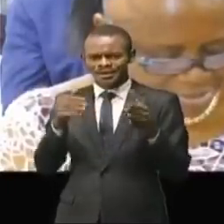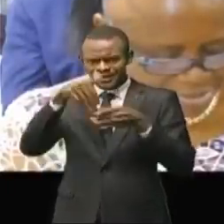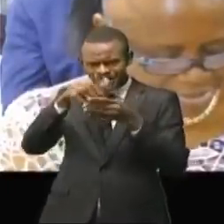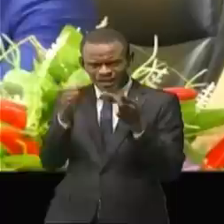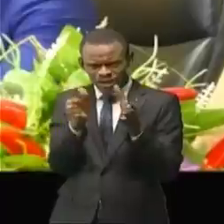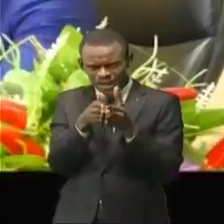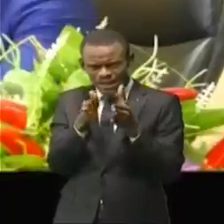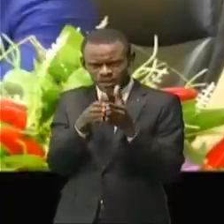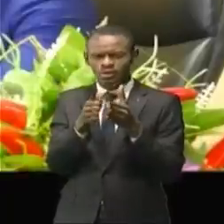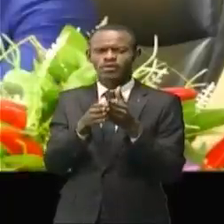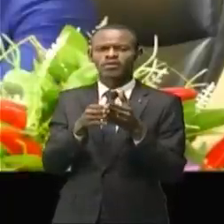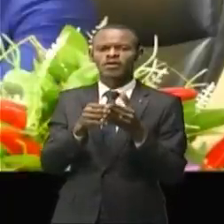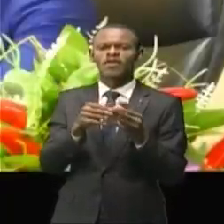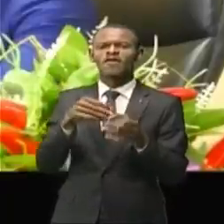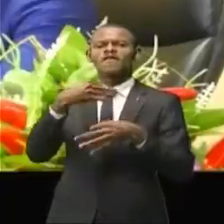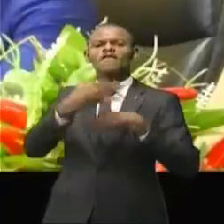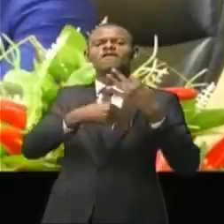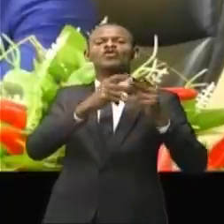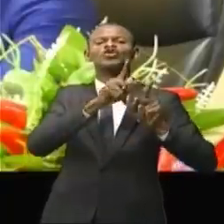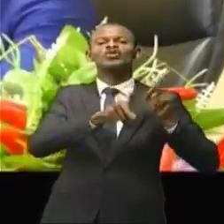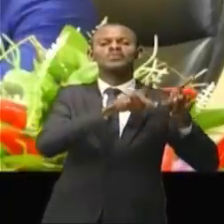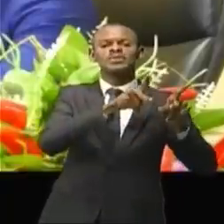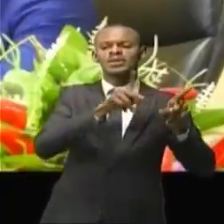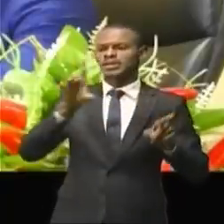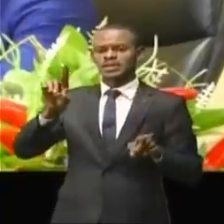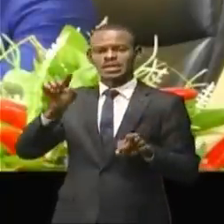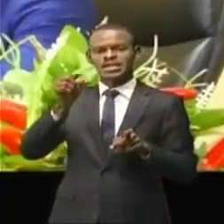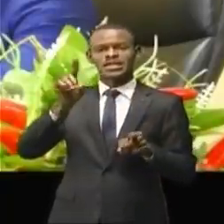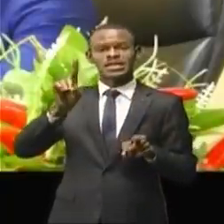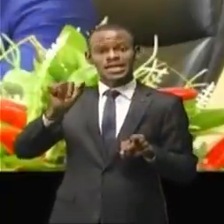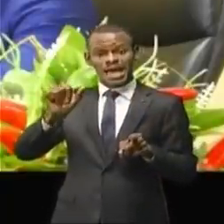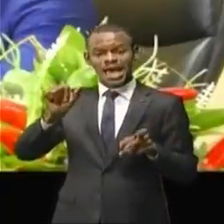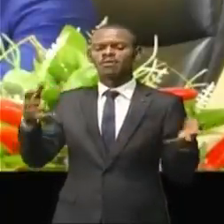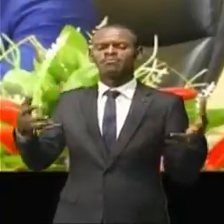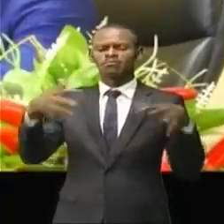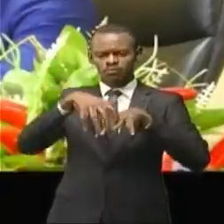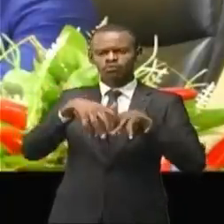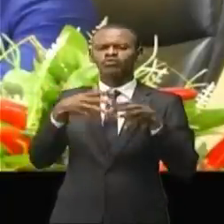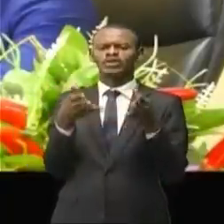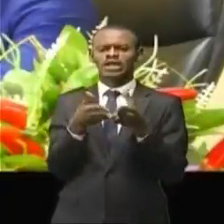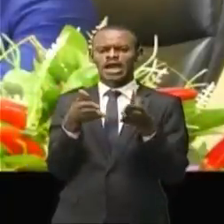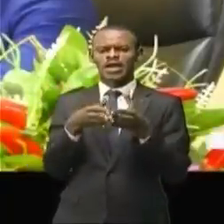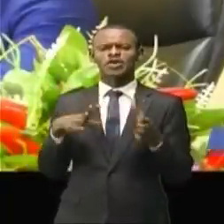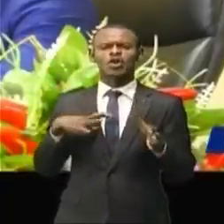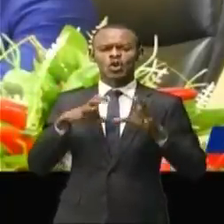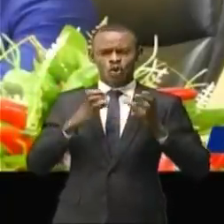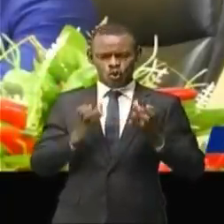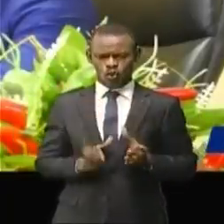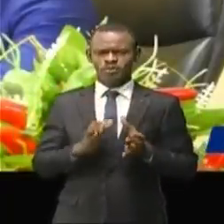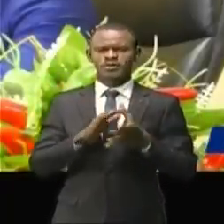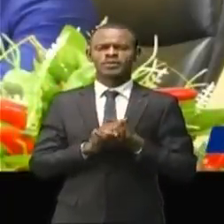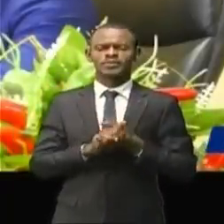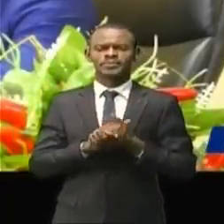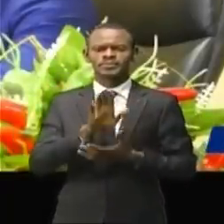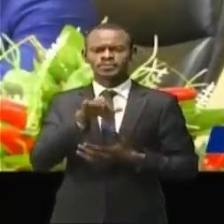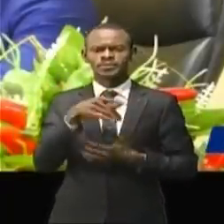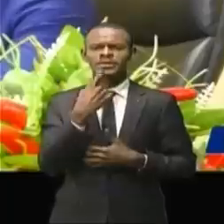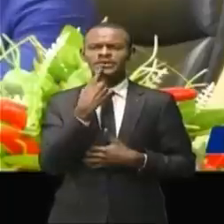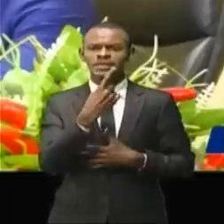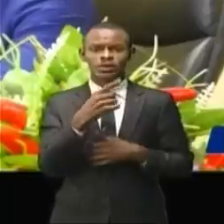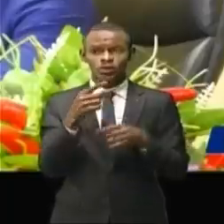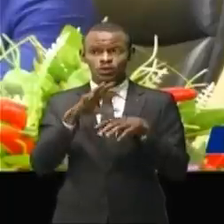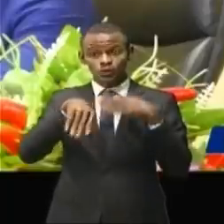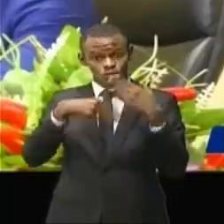solutions idoine tout agent de carrière doit être porteur d'un numéro matricule octroyé par le Ministre ayant la fonction publique